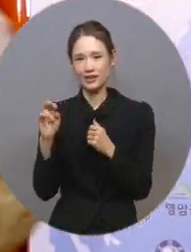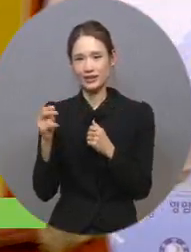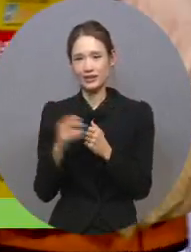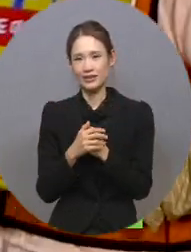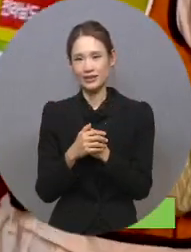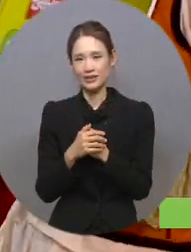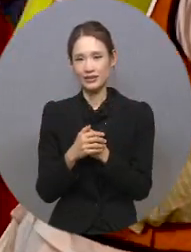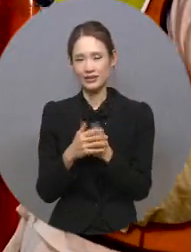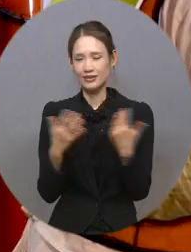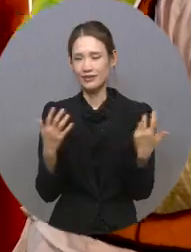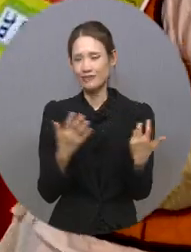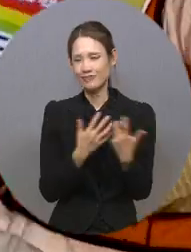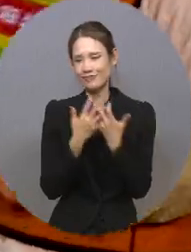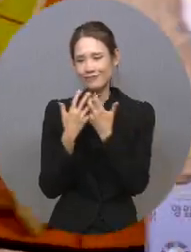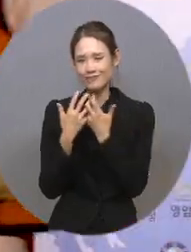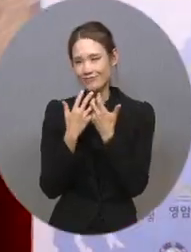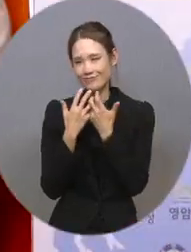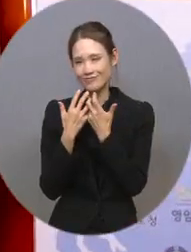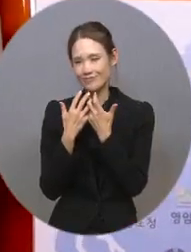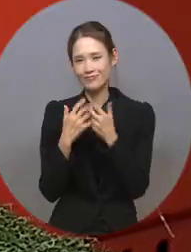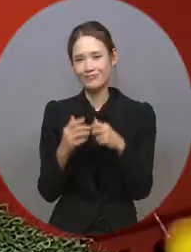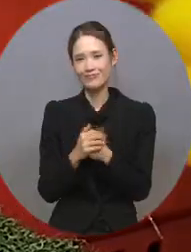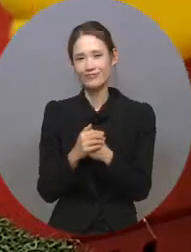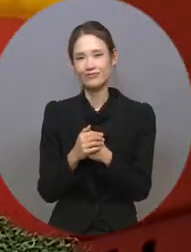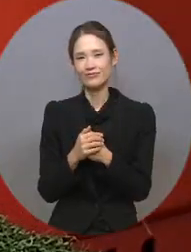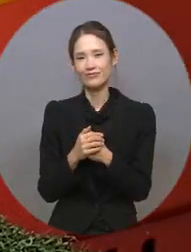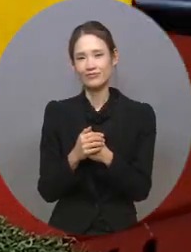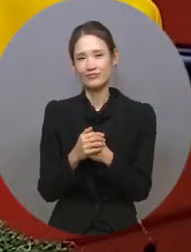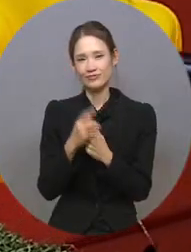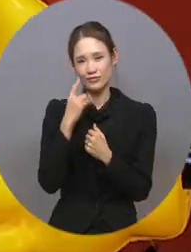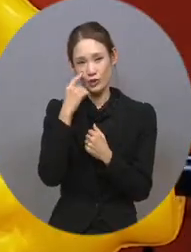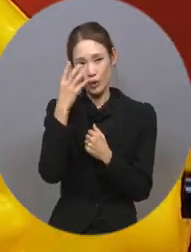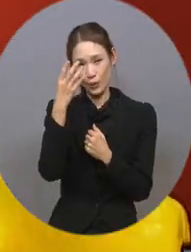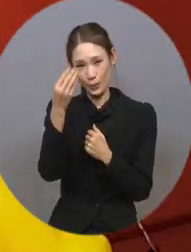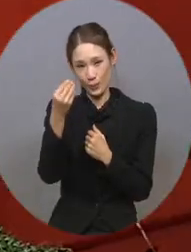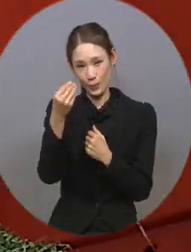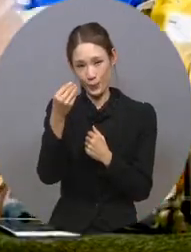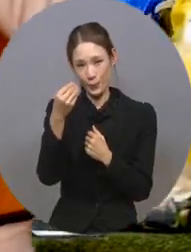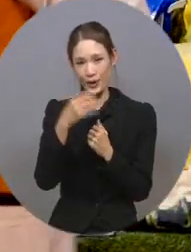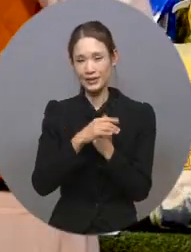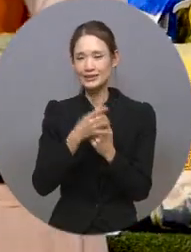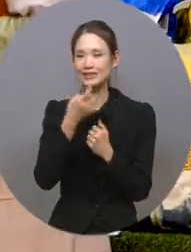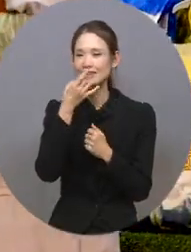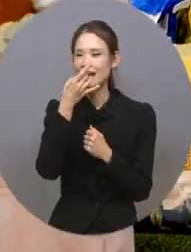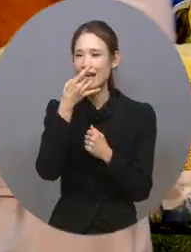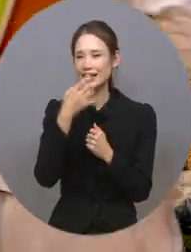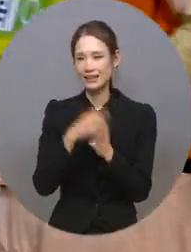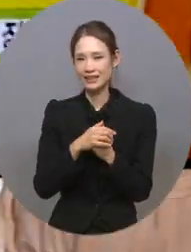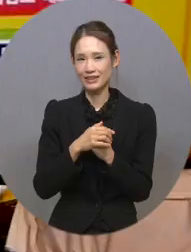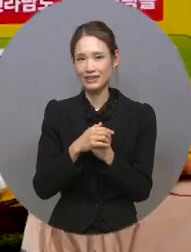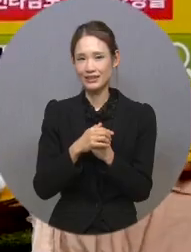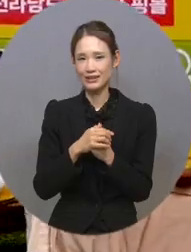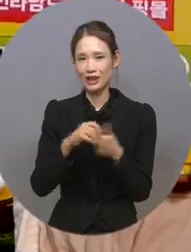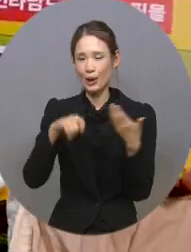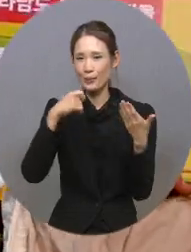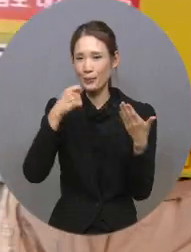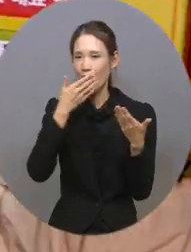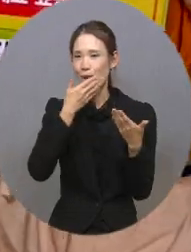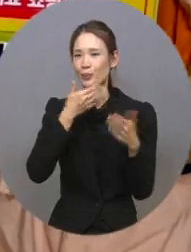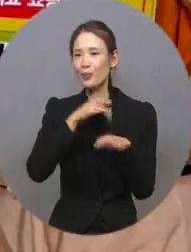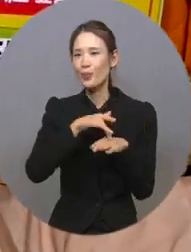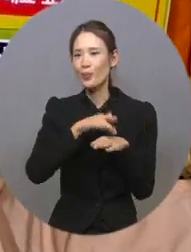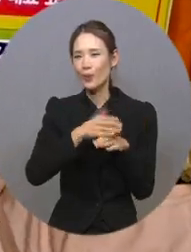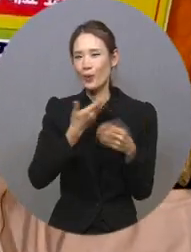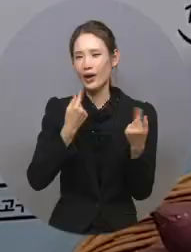영양 가득한 알짜배기. 어허? 이 앞에 보이는 이렇게 달맞이 쌀. 오호. 밥이 보약이잖아요. 그죠. 쌀 없이 못